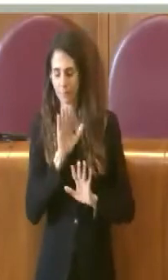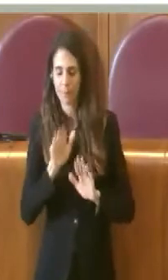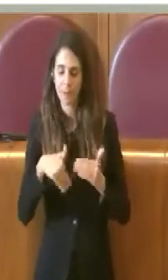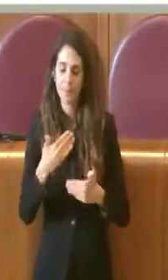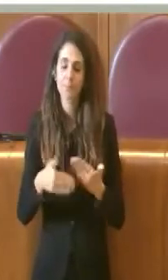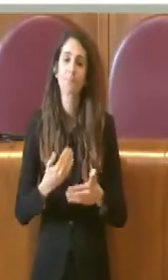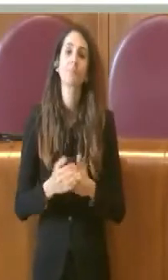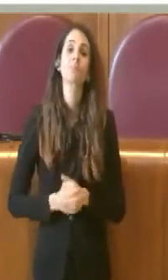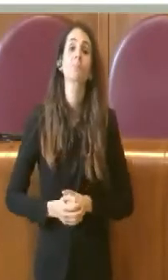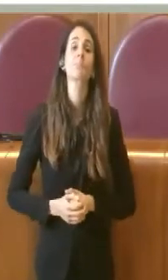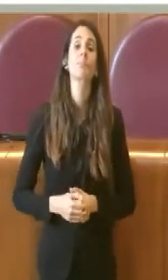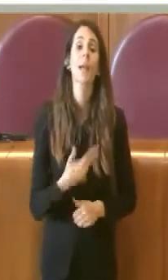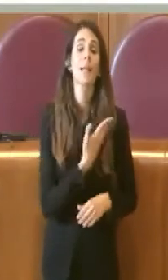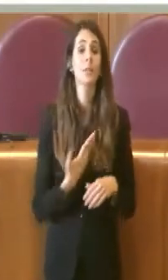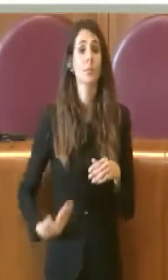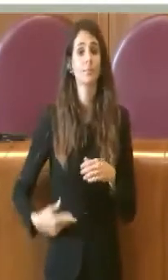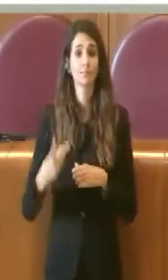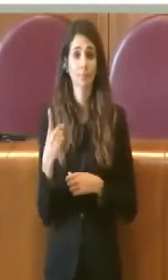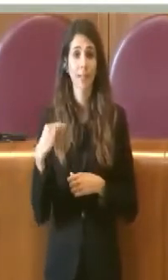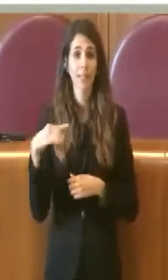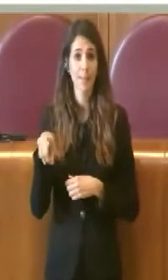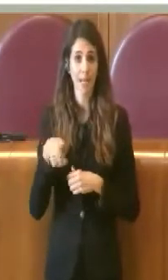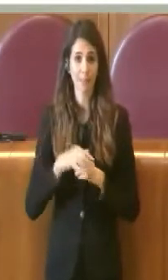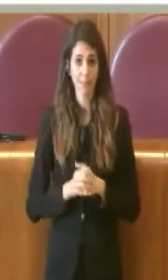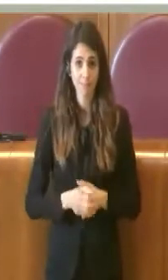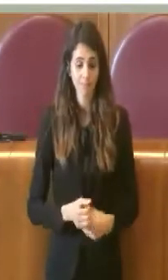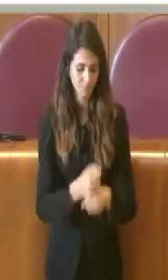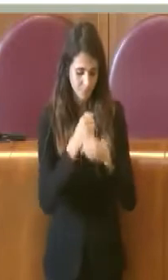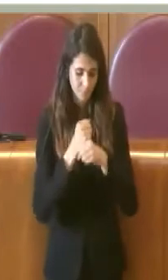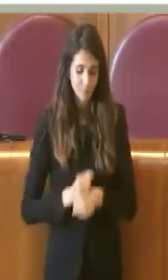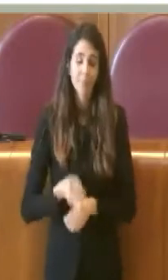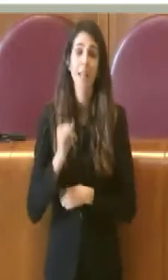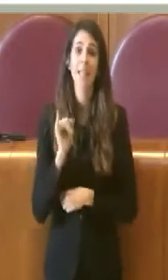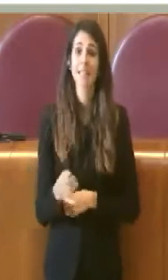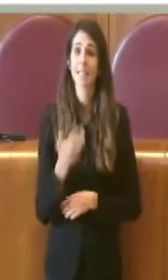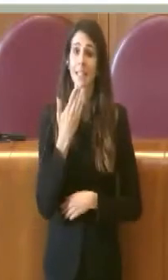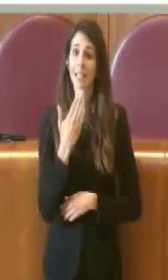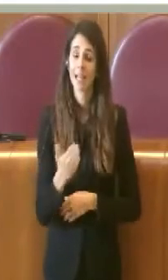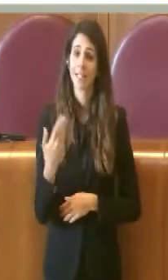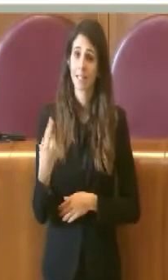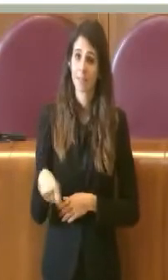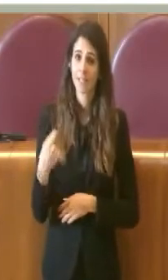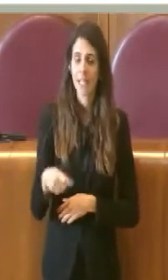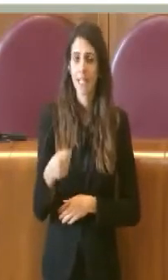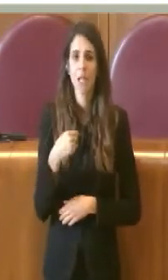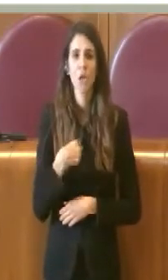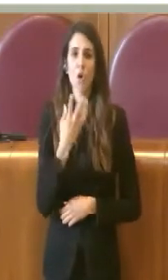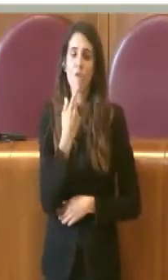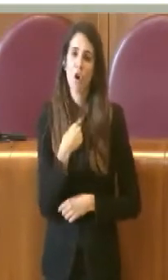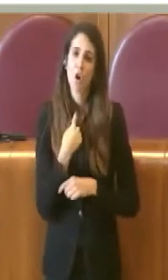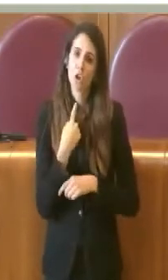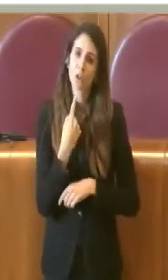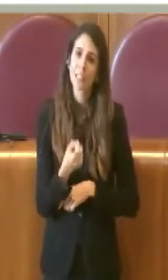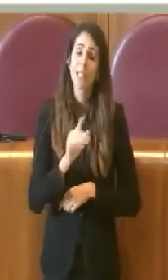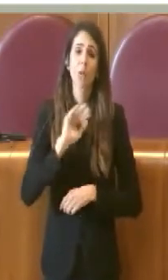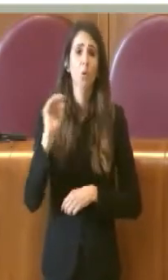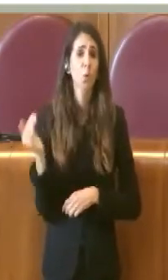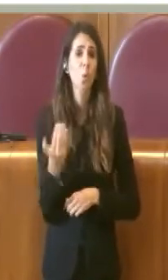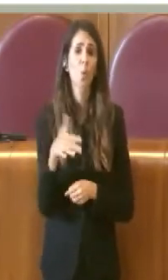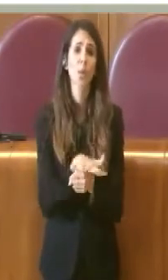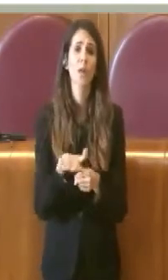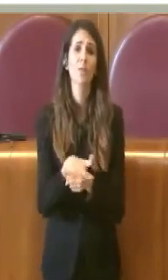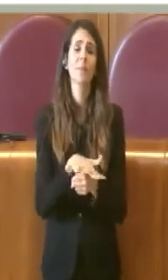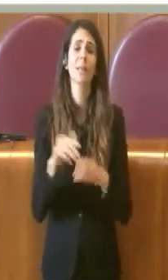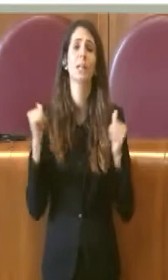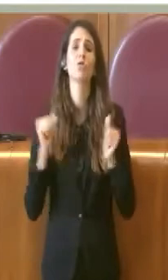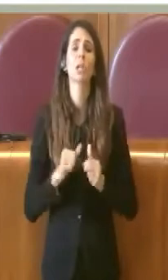Grazie Presidente. Allora, lasciatemi innanzitutto esprimere un sentimento di vicinanza a tutte le famiglie dei romani